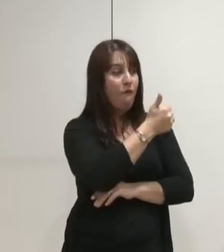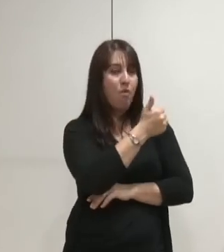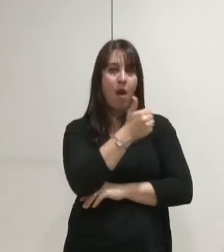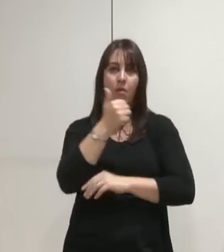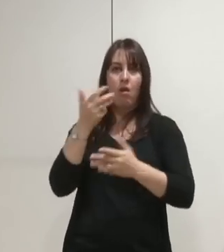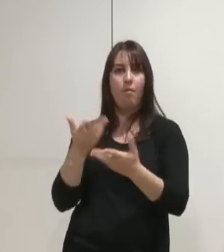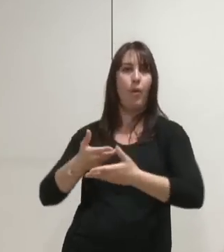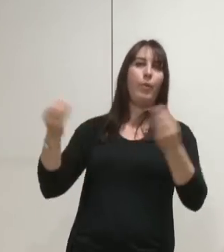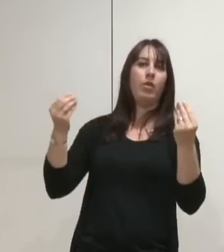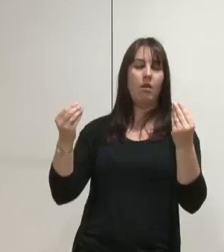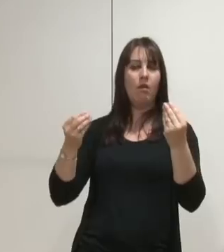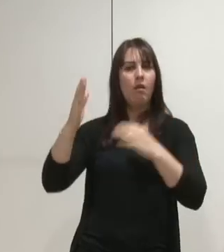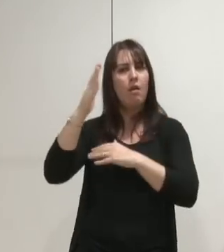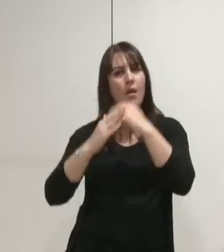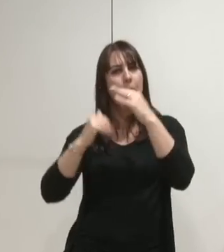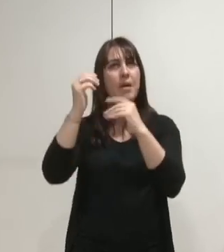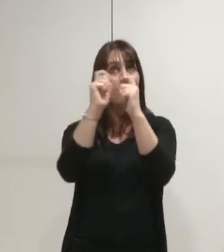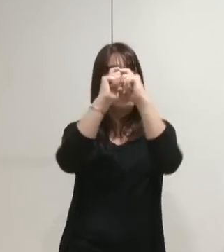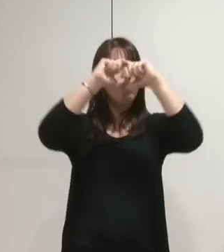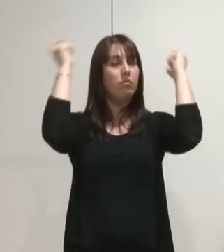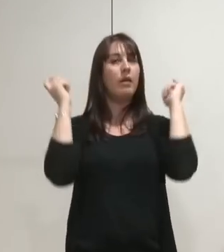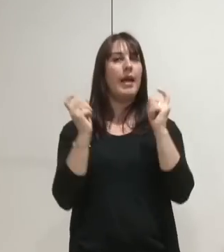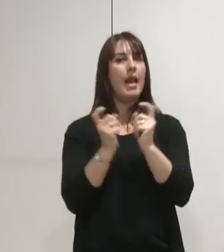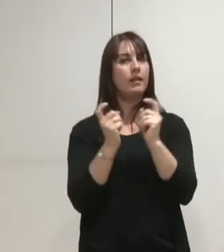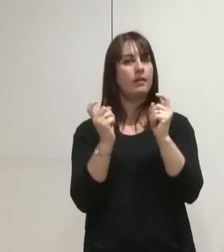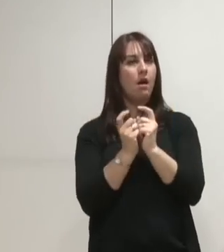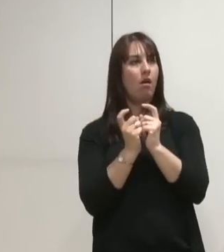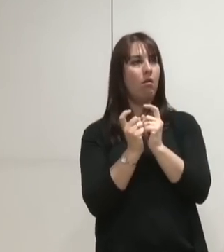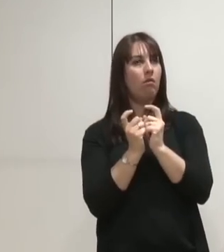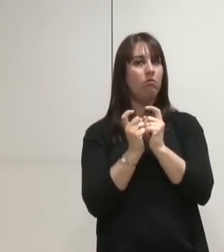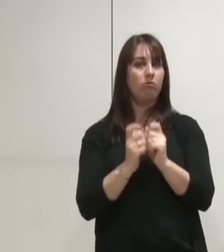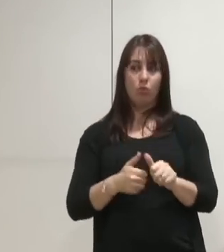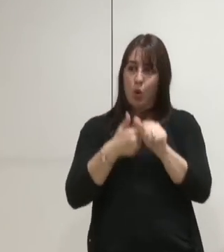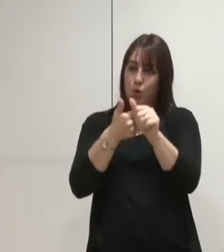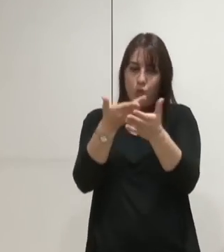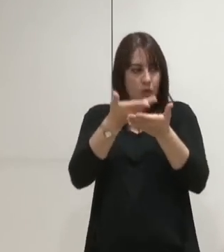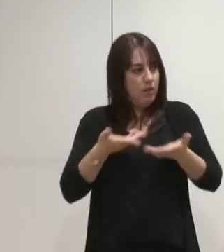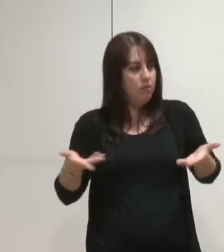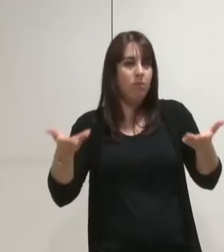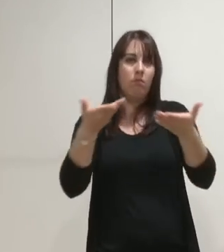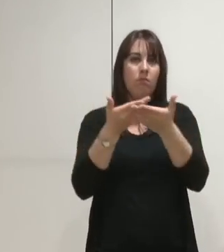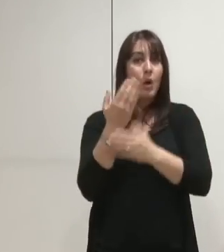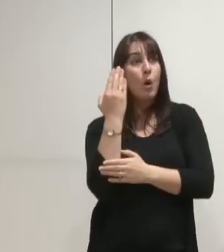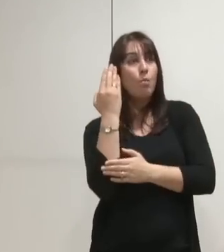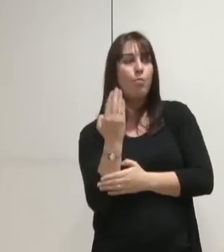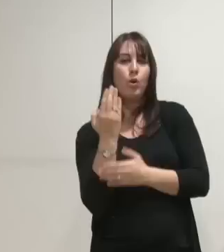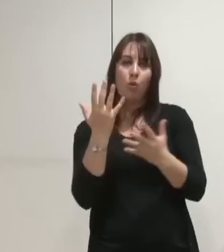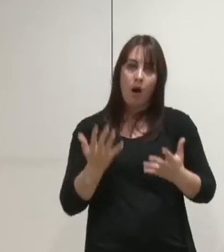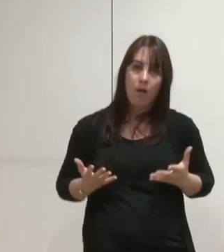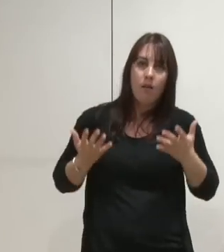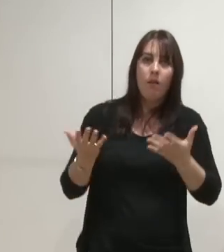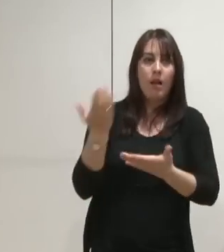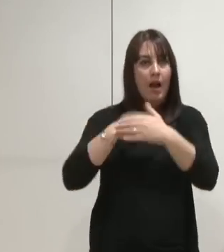métier d'électricien à l'échelle qui est la nôtre nécessite des investissement en